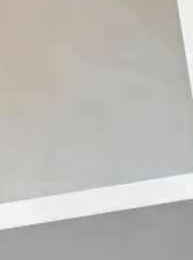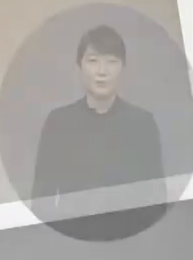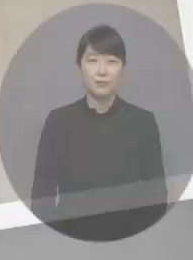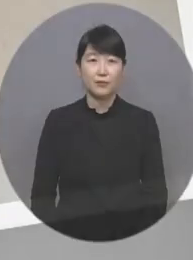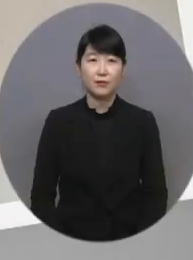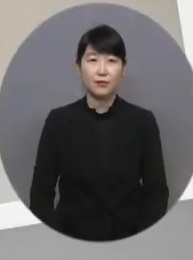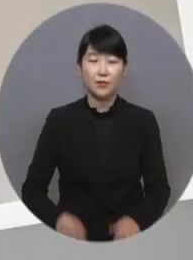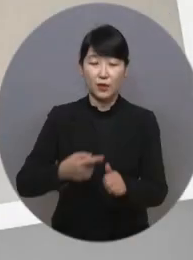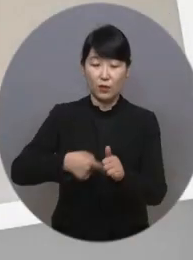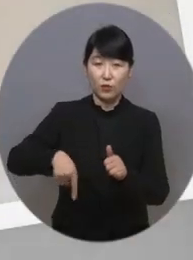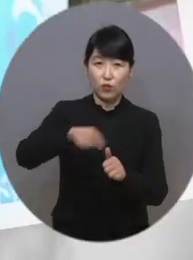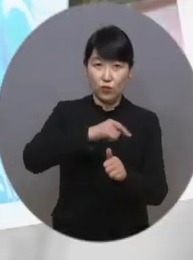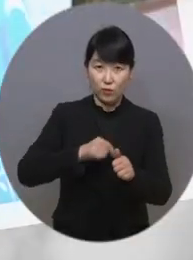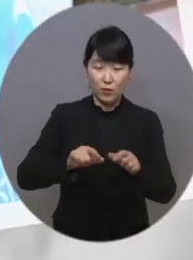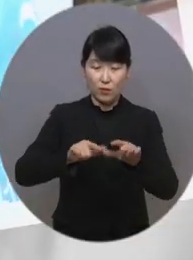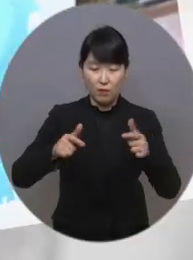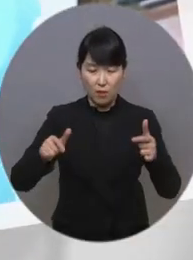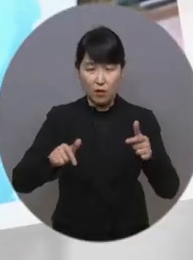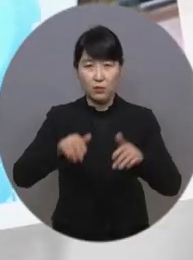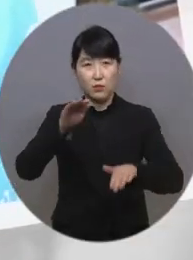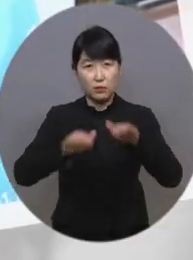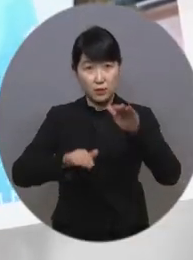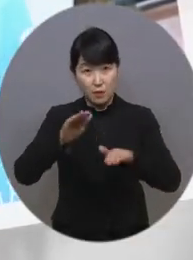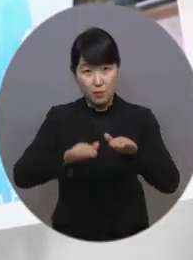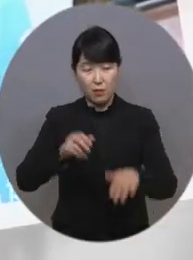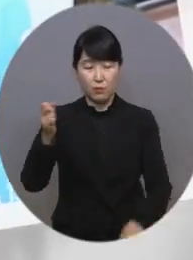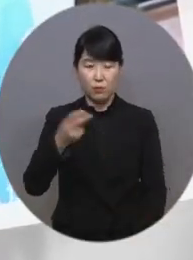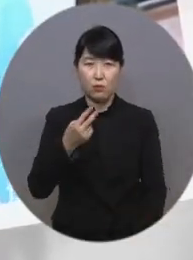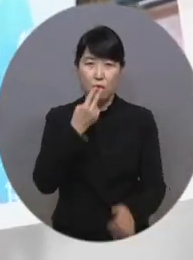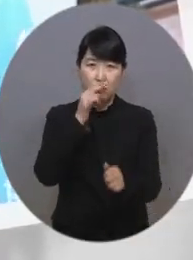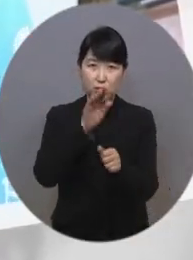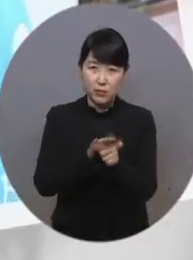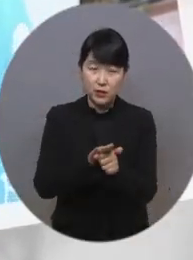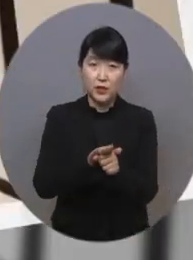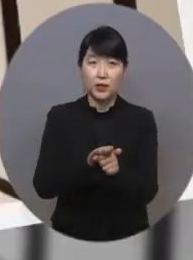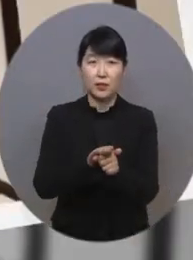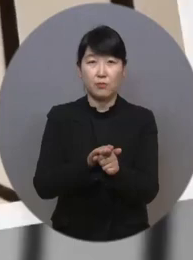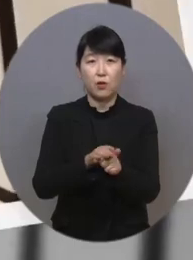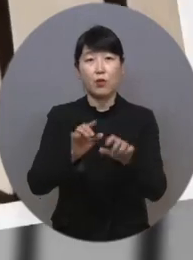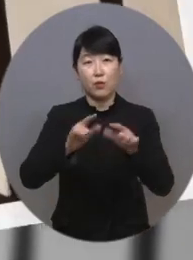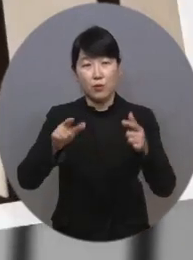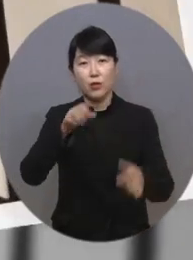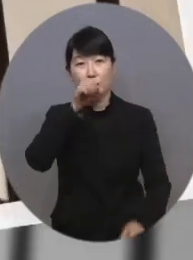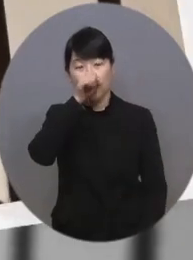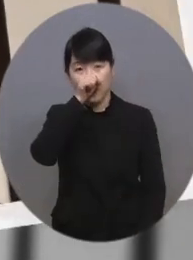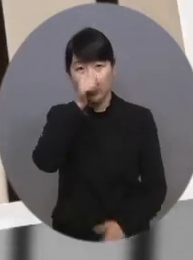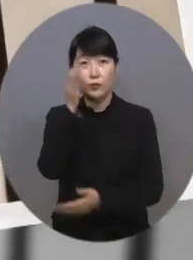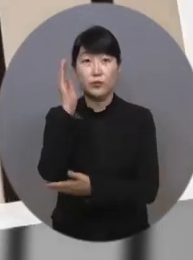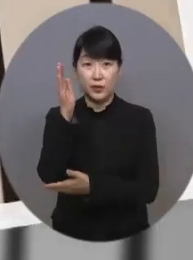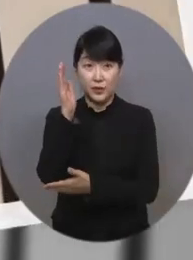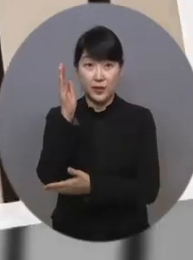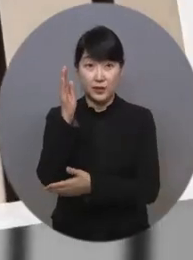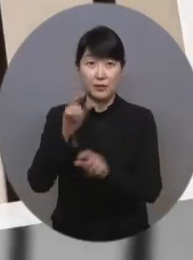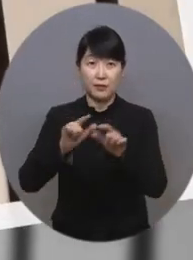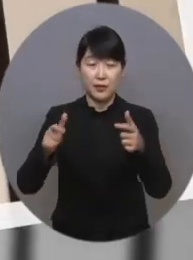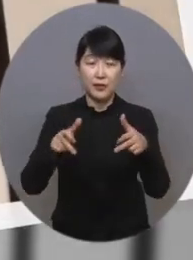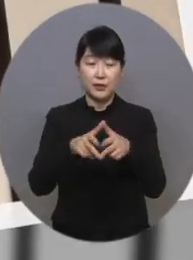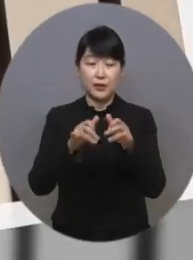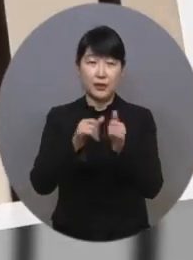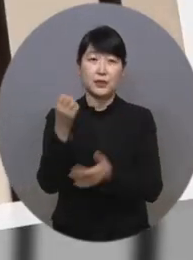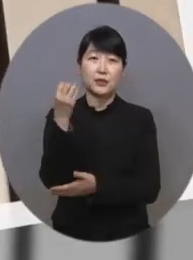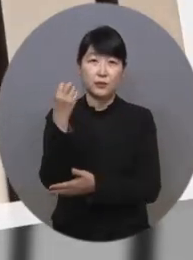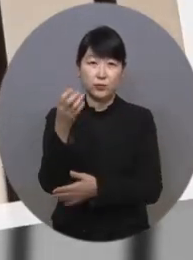우리 주변에서 일어나는 불공정한 사례부터 억울한 사연, 따뜻한 미담까지. 장애인신문과 웰페어